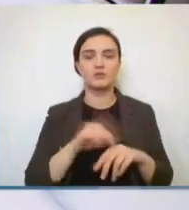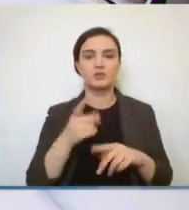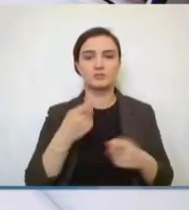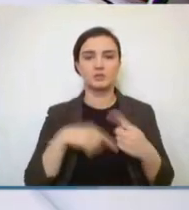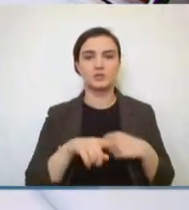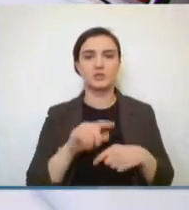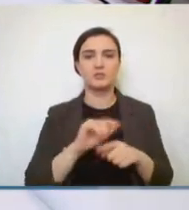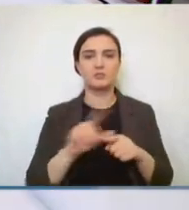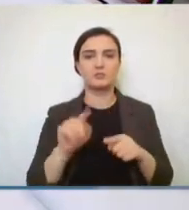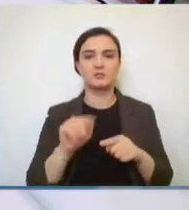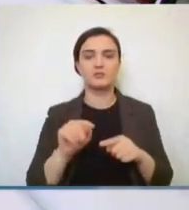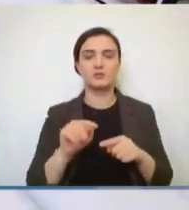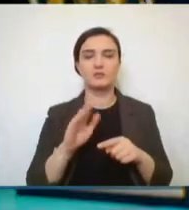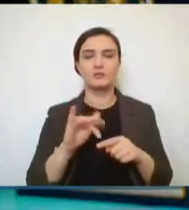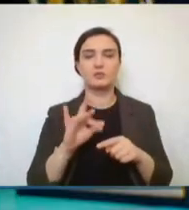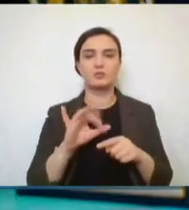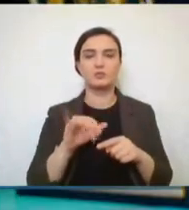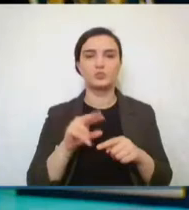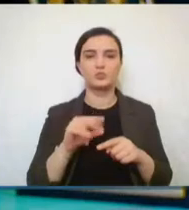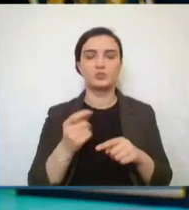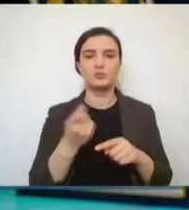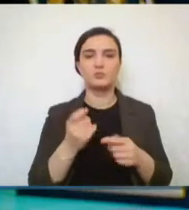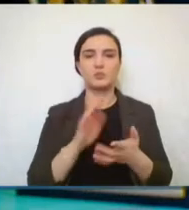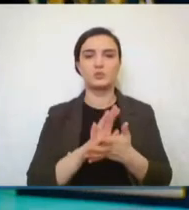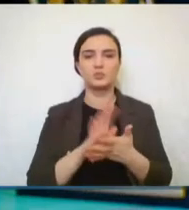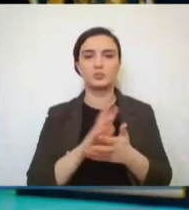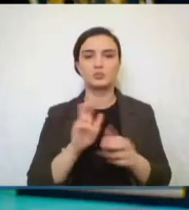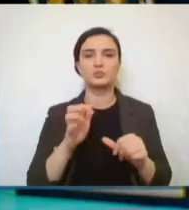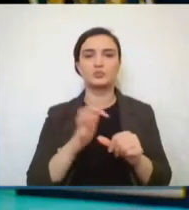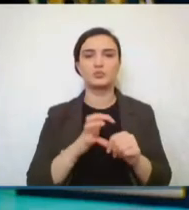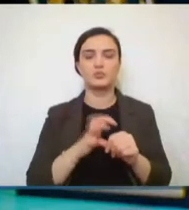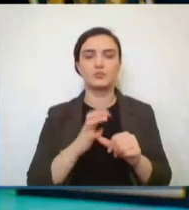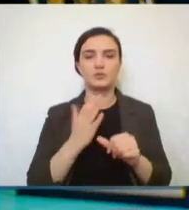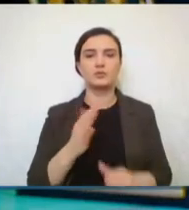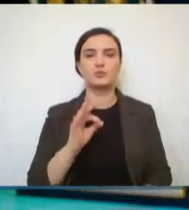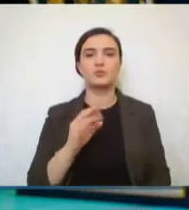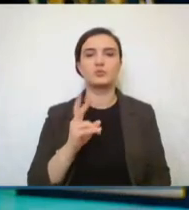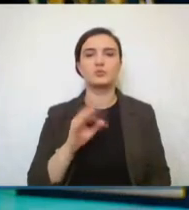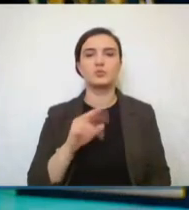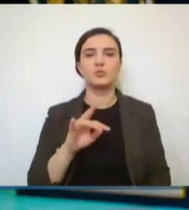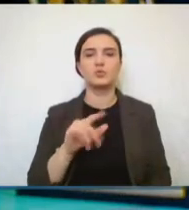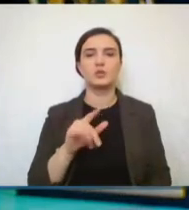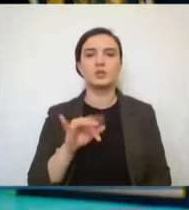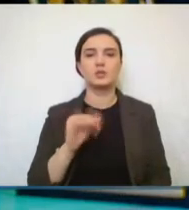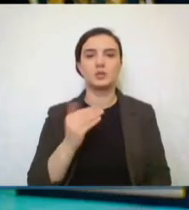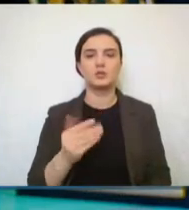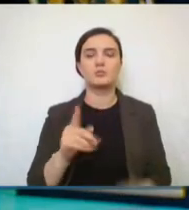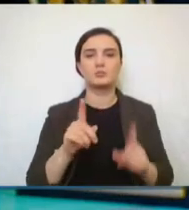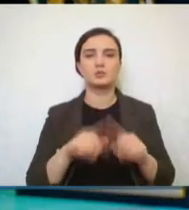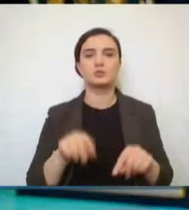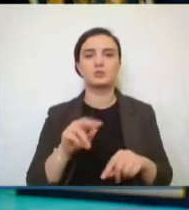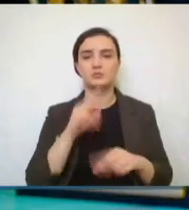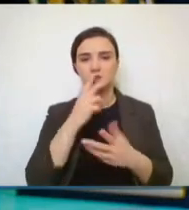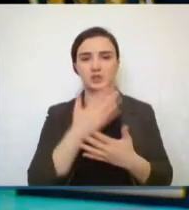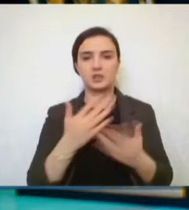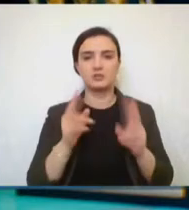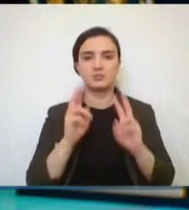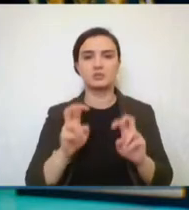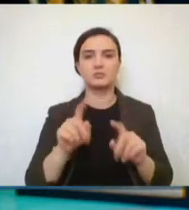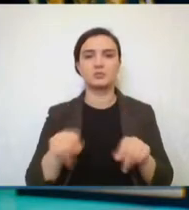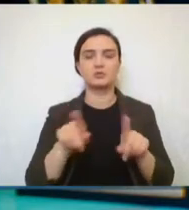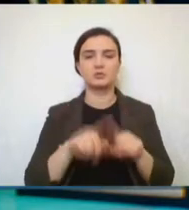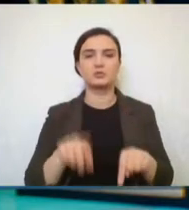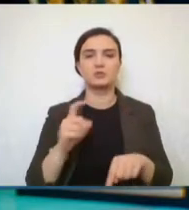შორის ბაქტერიოლოგიური სოკოვანი, ონკოლოგიური ფაქტორები, მათ შორის მედიკამენტები, მათ შორის